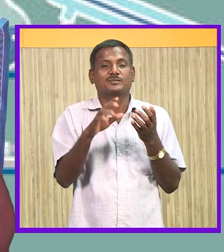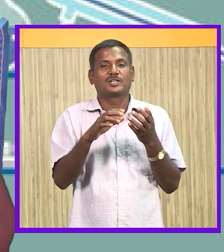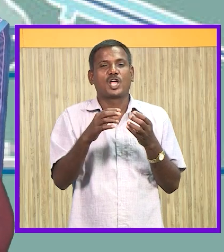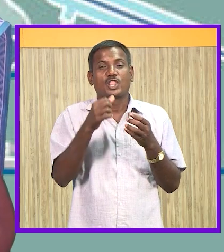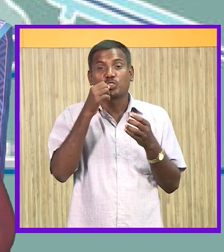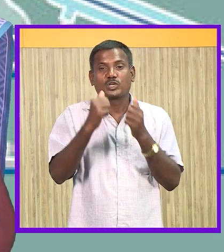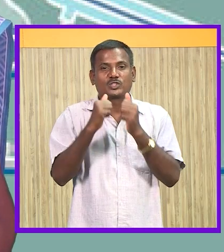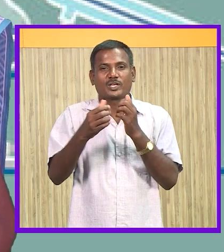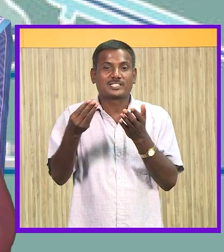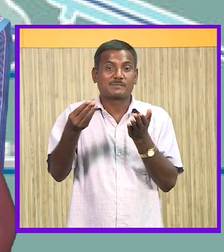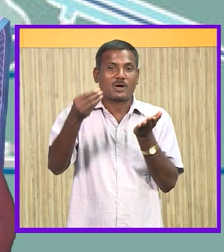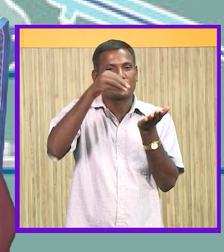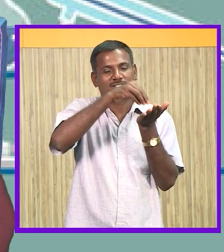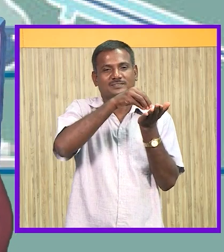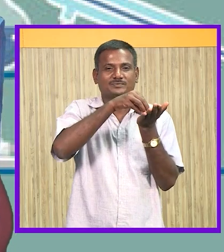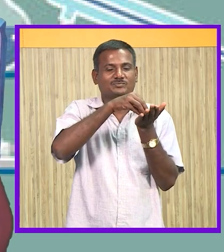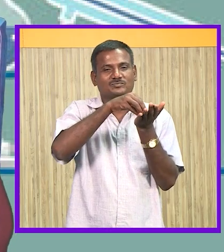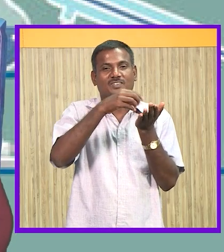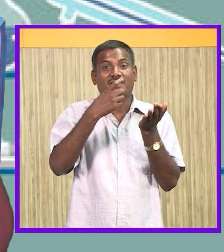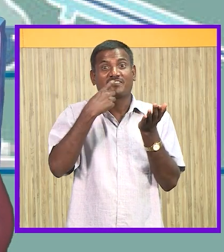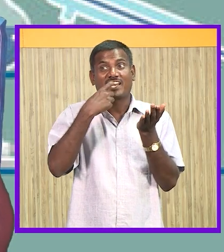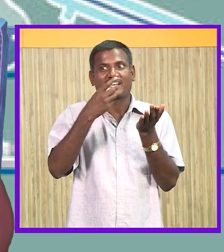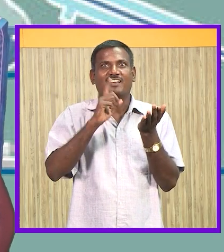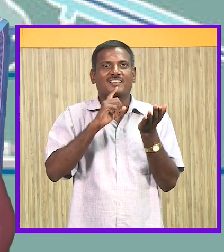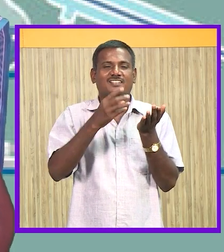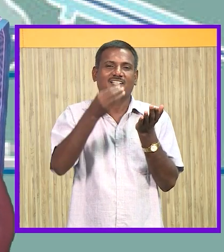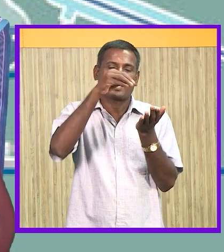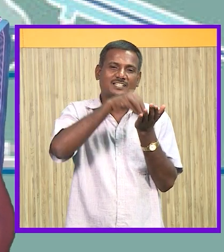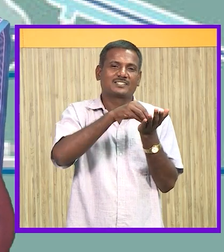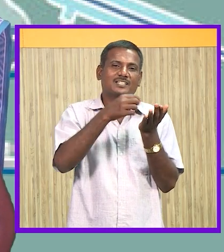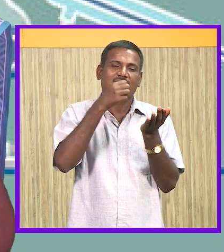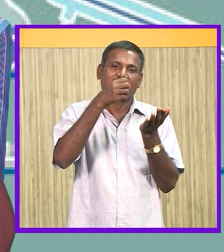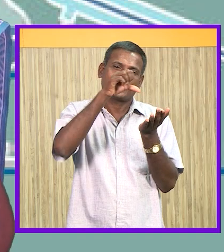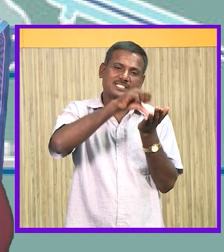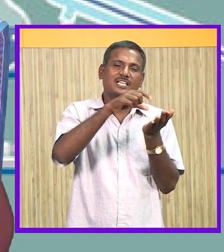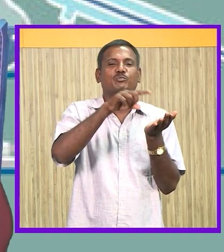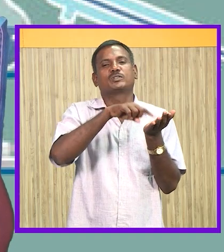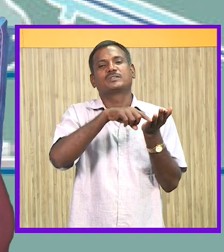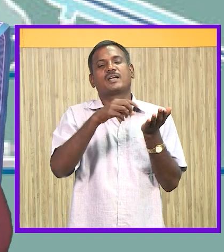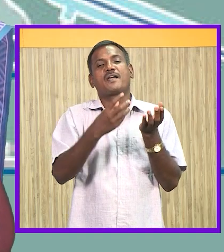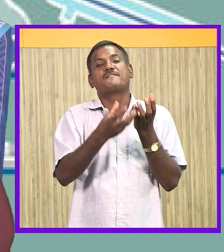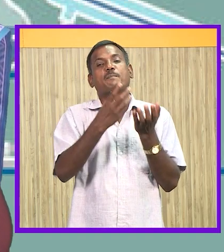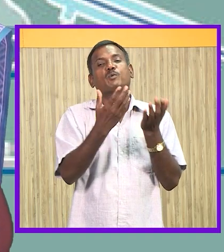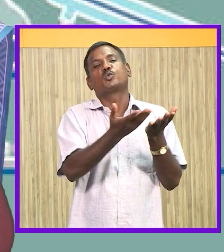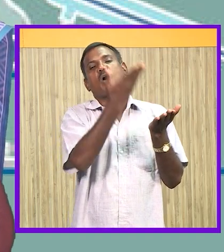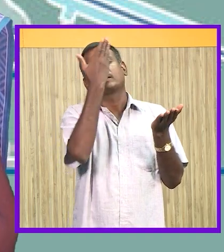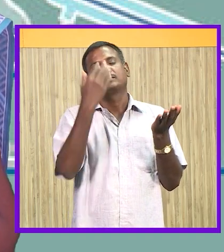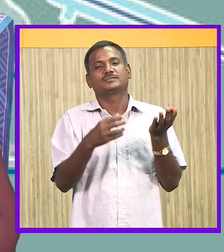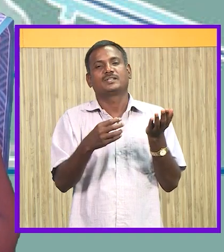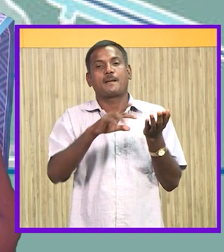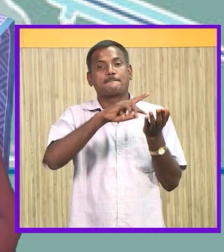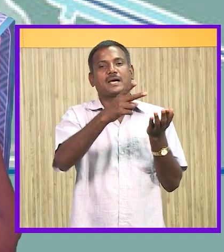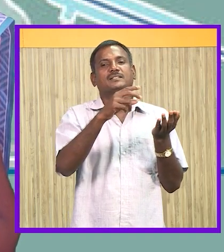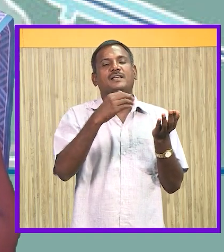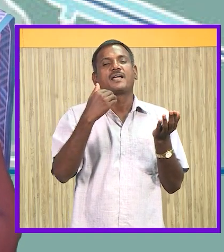துணி துவைக்கிறதுக்கு பயன்படுத்துவாங்க சிலர், நல்ல வெள்ளை கலரில் இருக்கும். அந்த காரத்துலேயும் கொஞ்சமாக தண்ணி சேர்க்கும் போது என்னது, வெப்பம் உருவாக்கப்படும்.